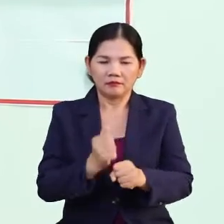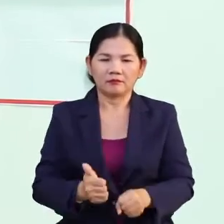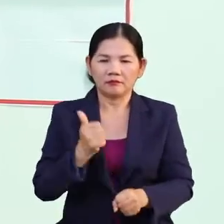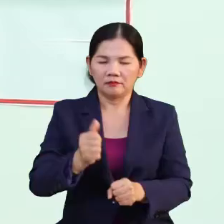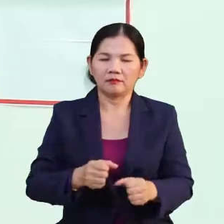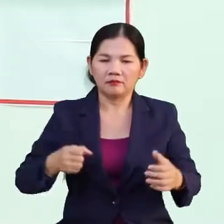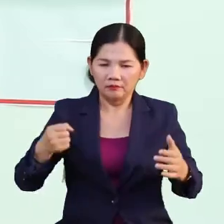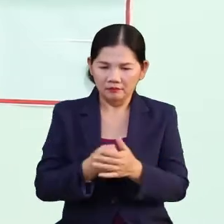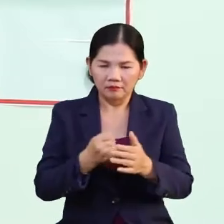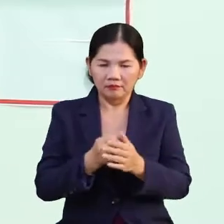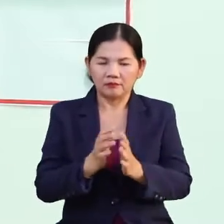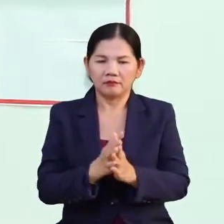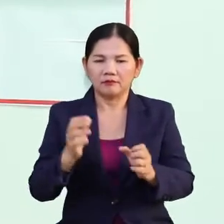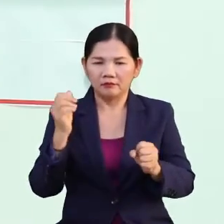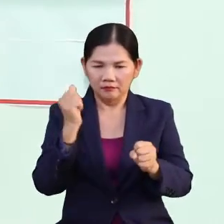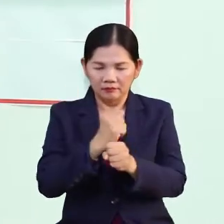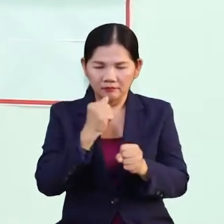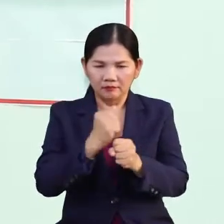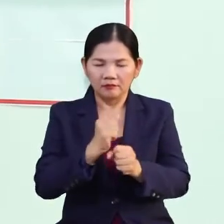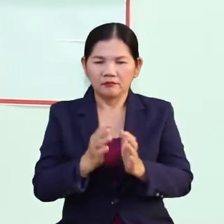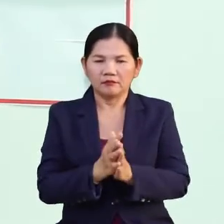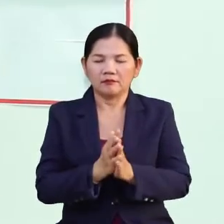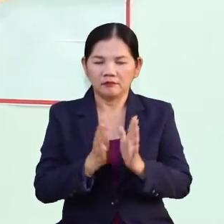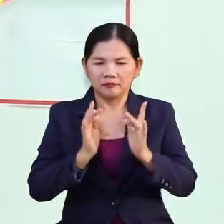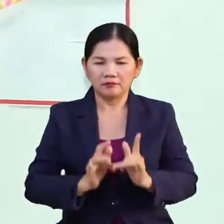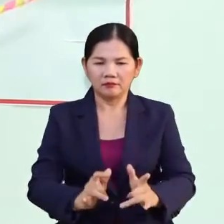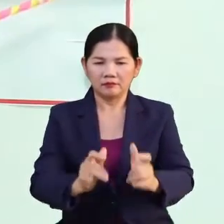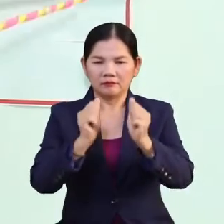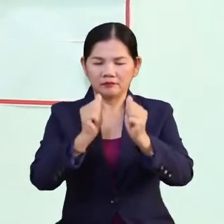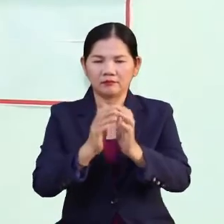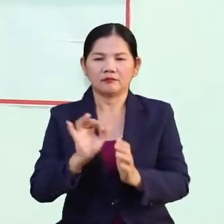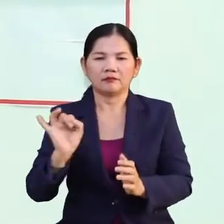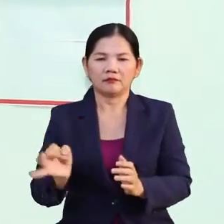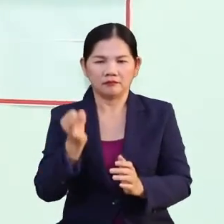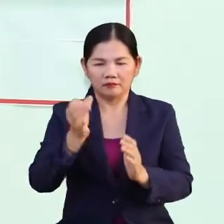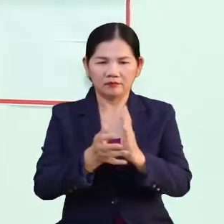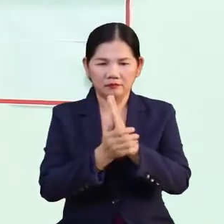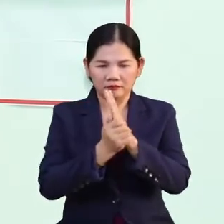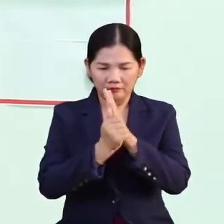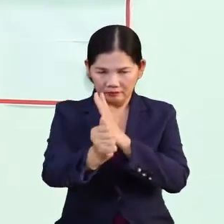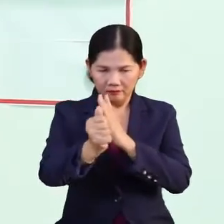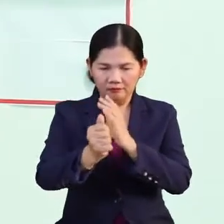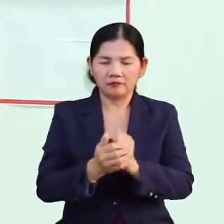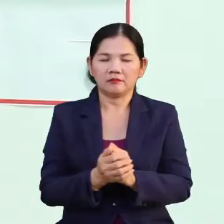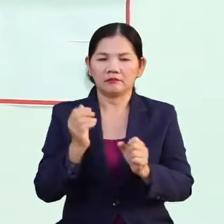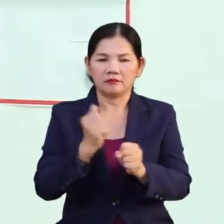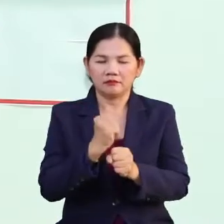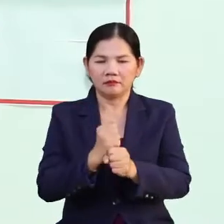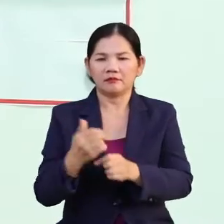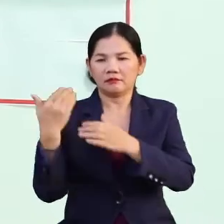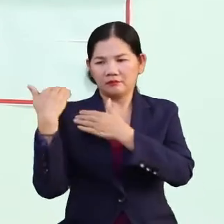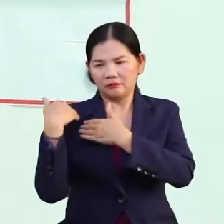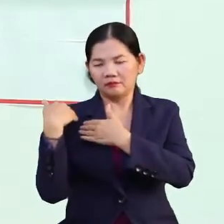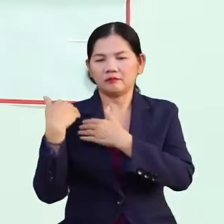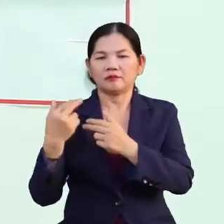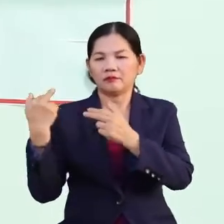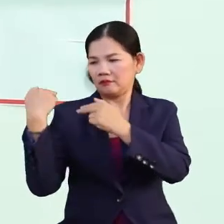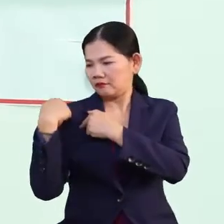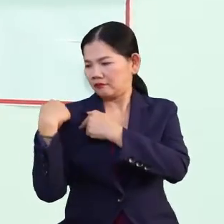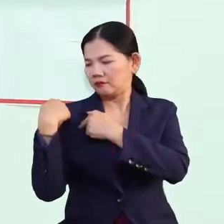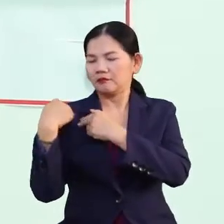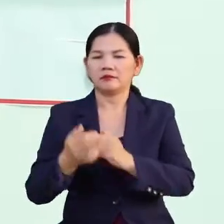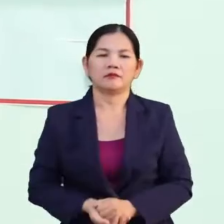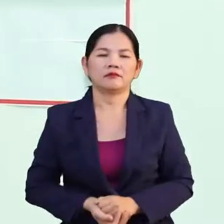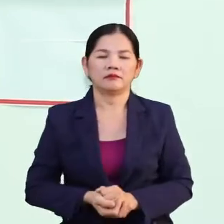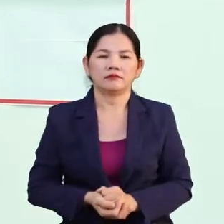ខិតខំធ្វើកិច្ចការប្រកបដោយភាពប៉ិនប្រសប់និងទំនួលខុសត្រូវ